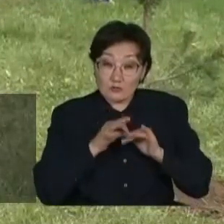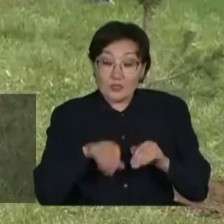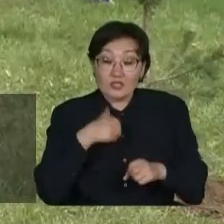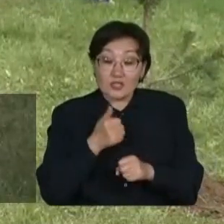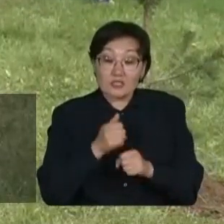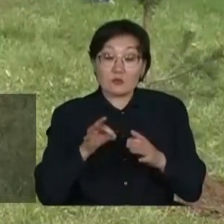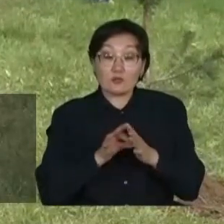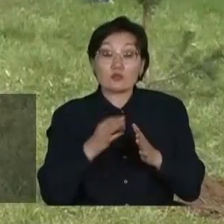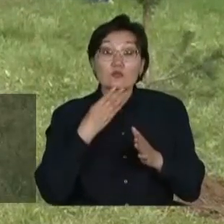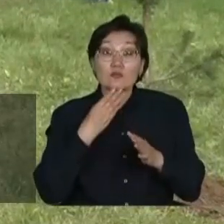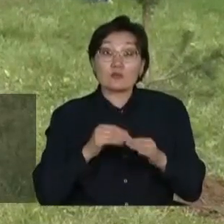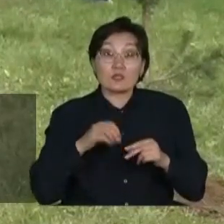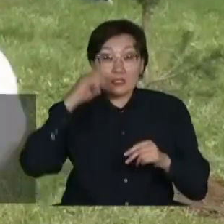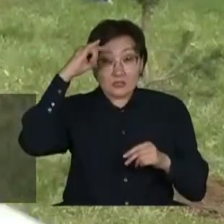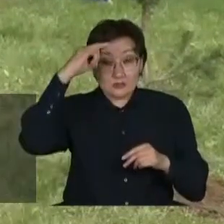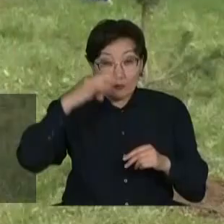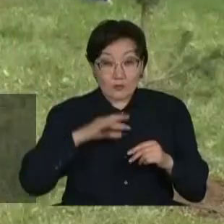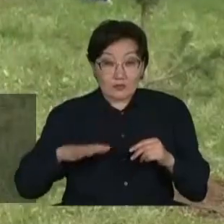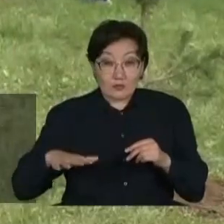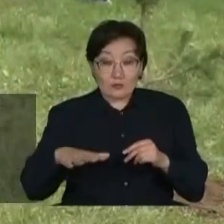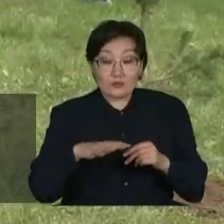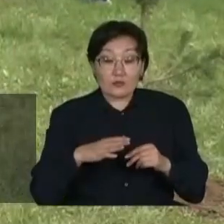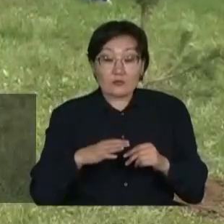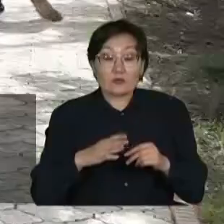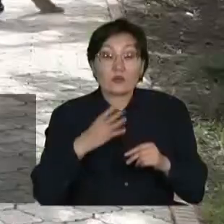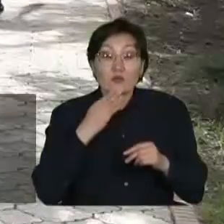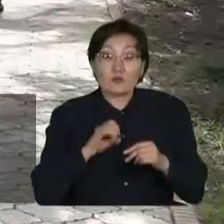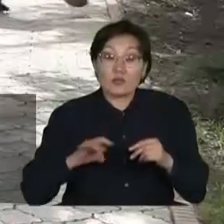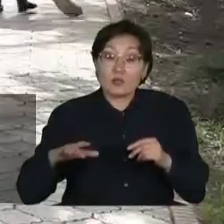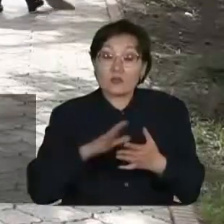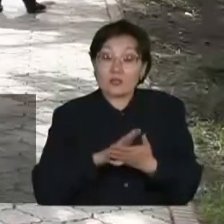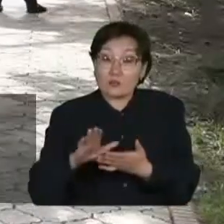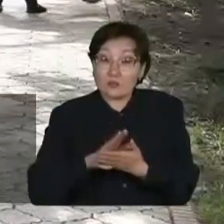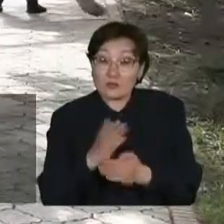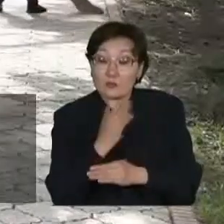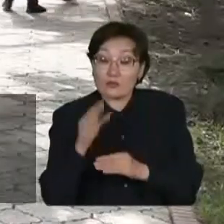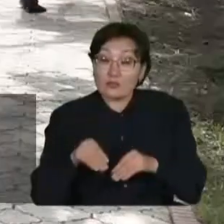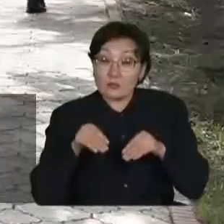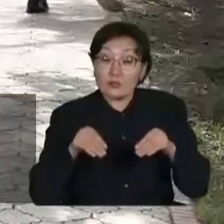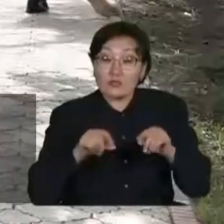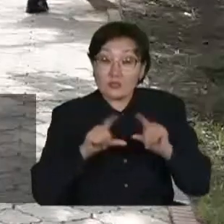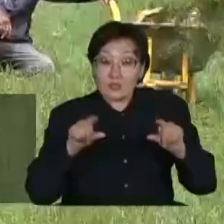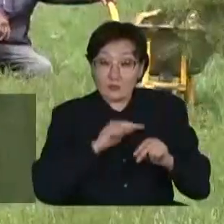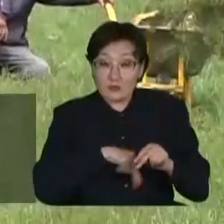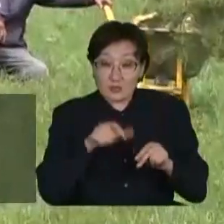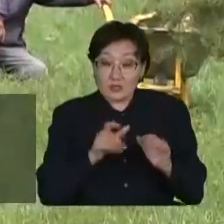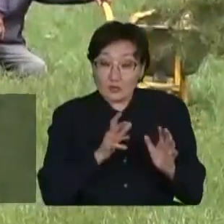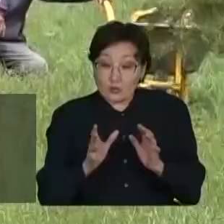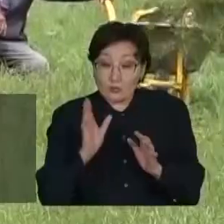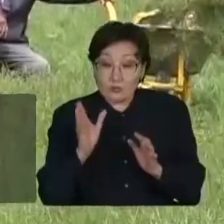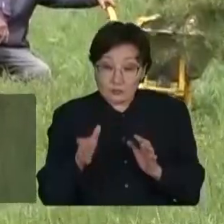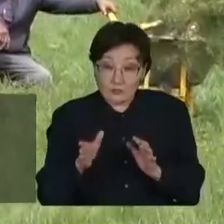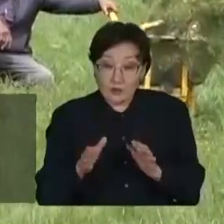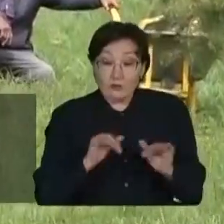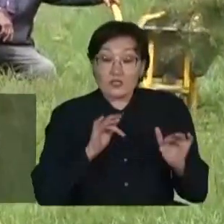мақсаты өзіміздің елімізді аумағын тазартып қалу. Отырғызылған көшеттерді мекеме қызметкерлері күтіп баптайтын